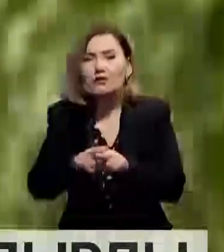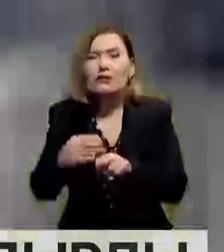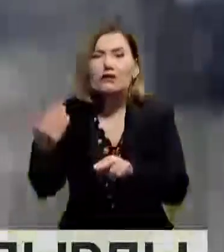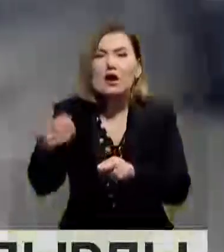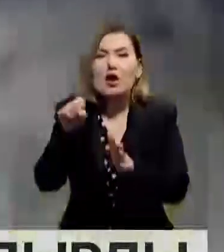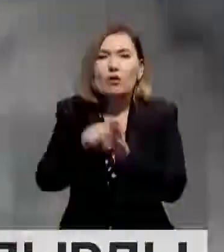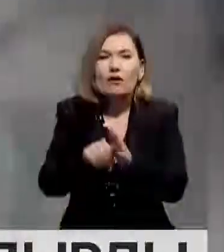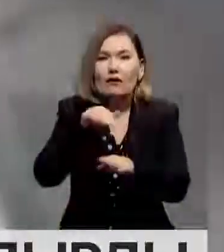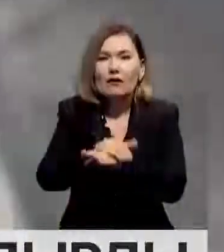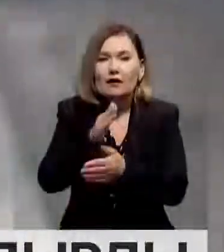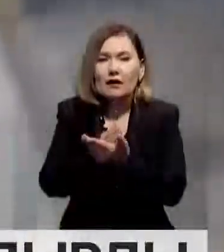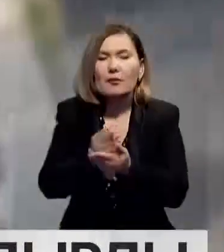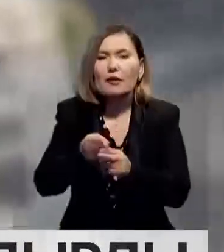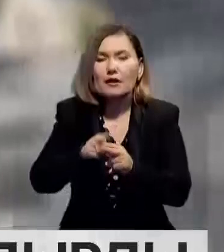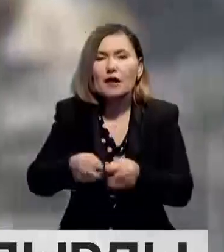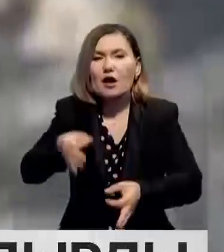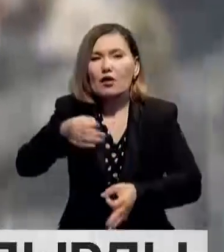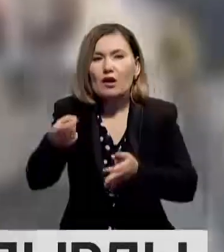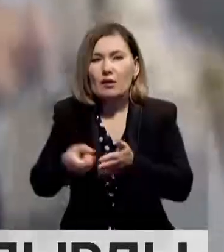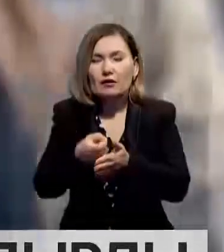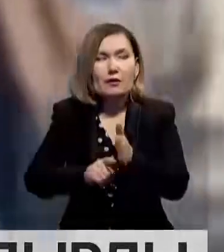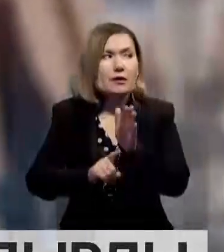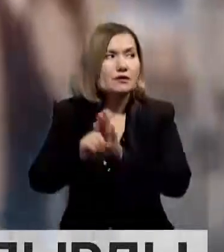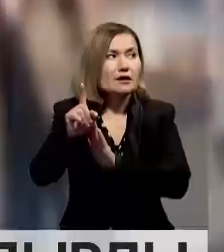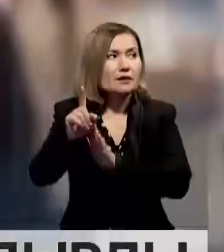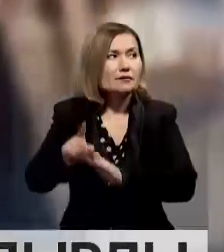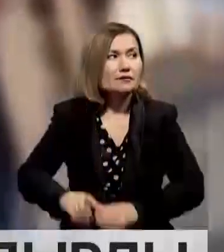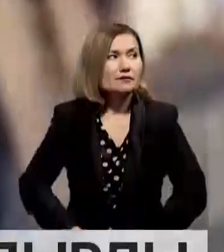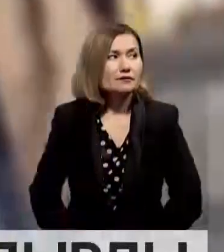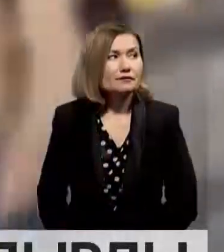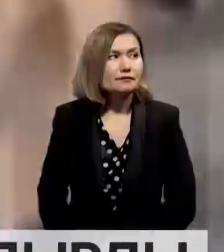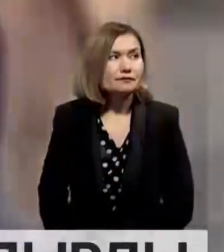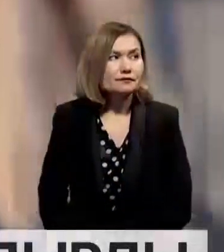Нантер прокуроры бастапқы тергеу нәтижесін жариялады.